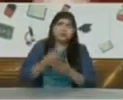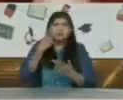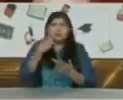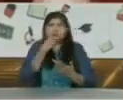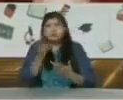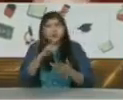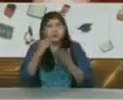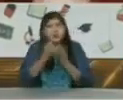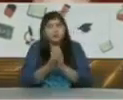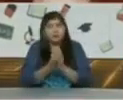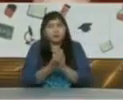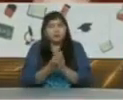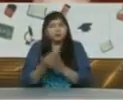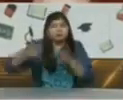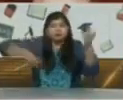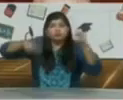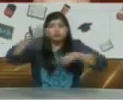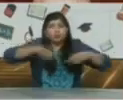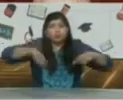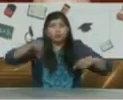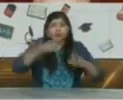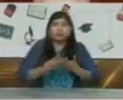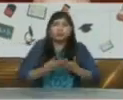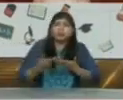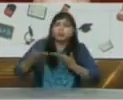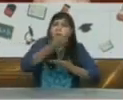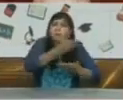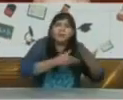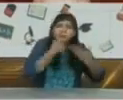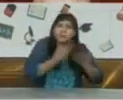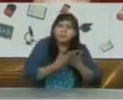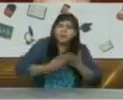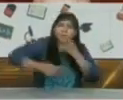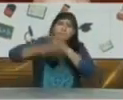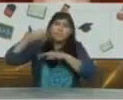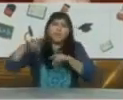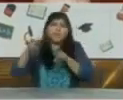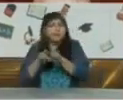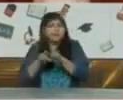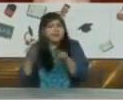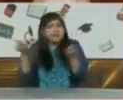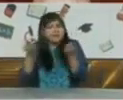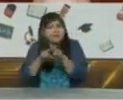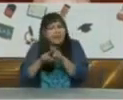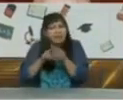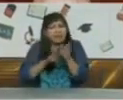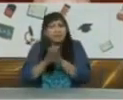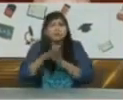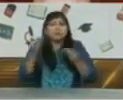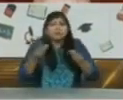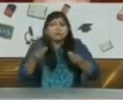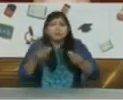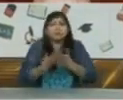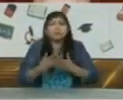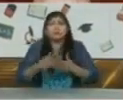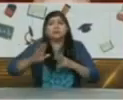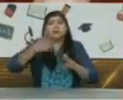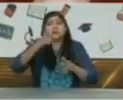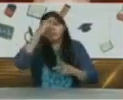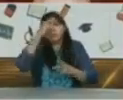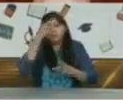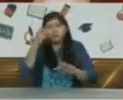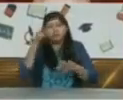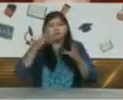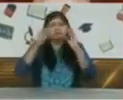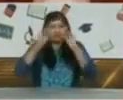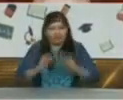लिए लोगों ने जो जो किया, वो अगर पहले से करते आ रहे होते तो शायद परेशानी इससे